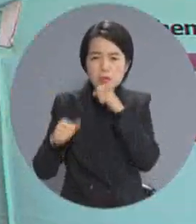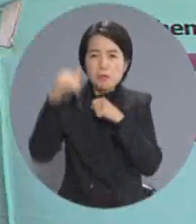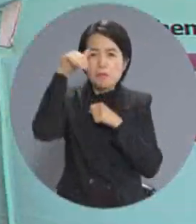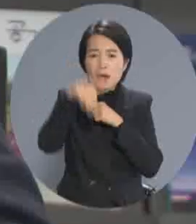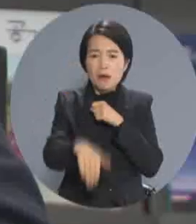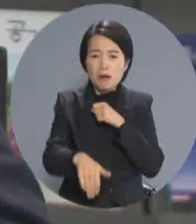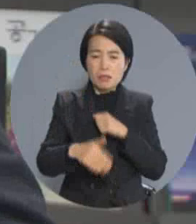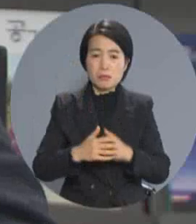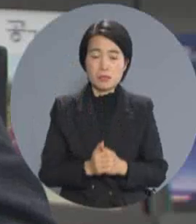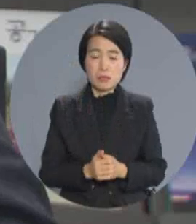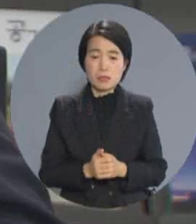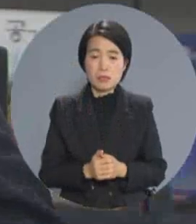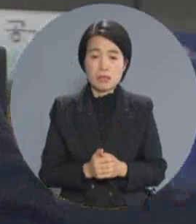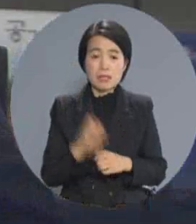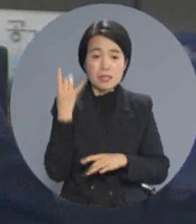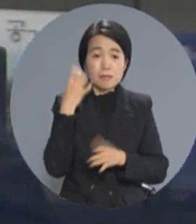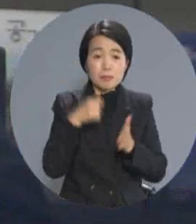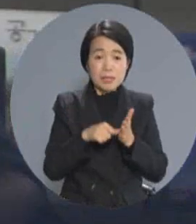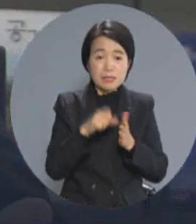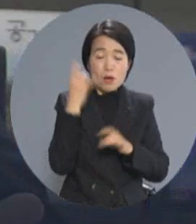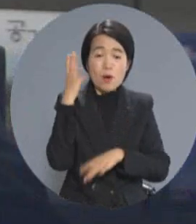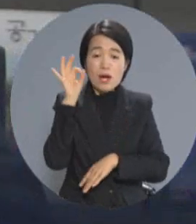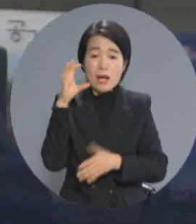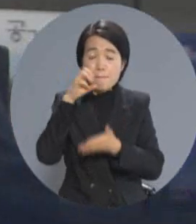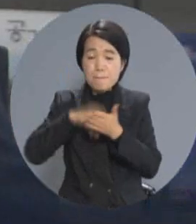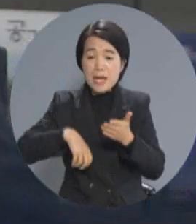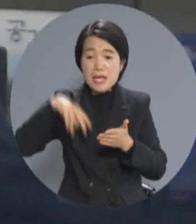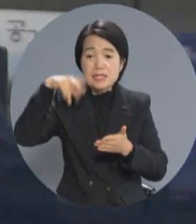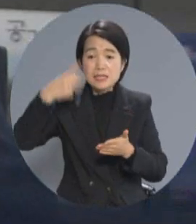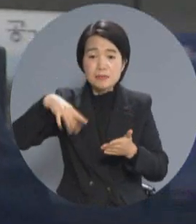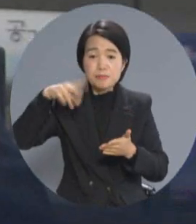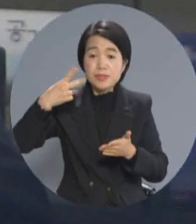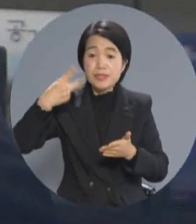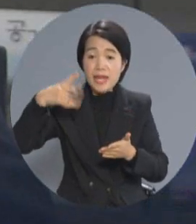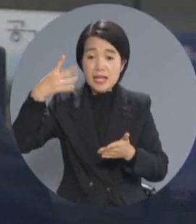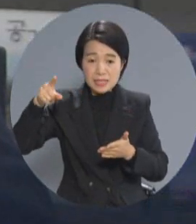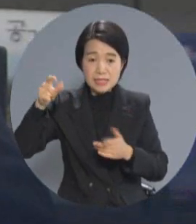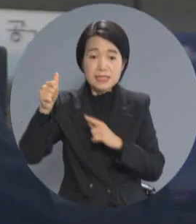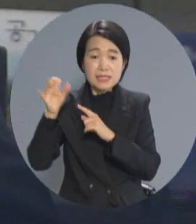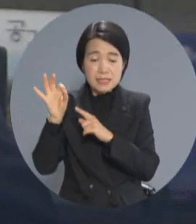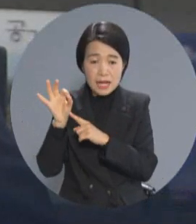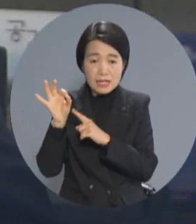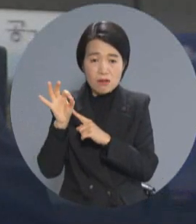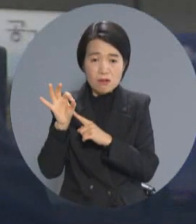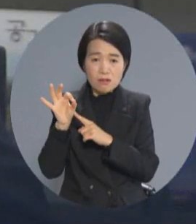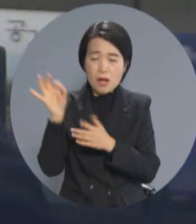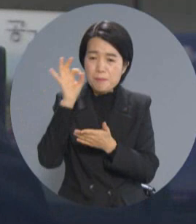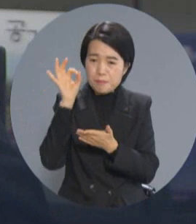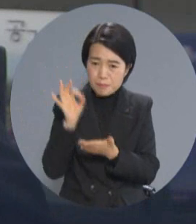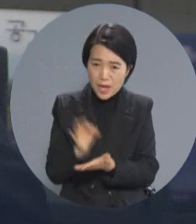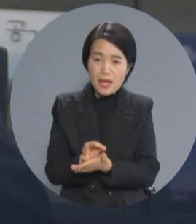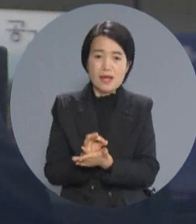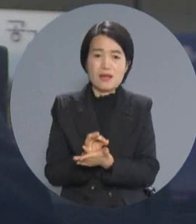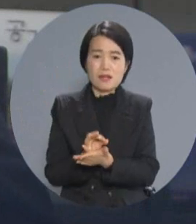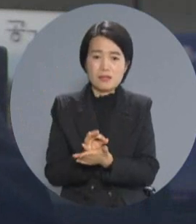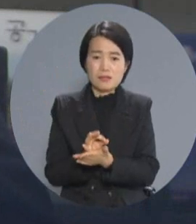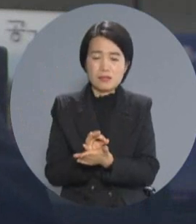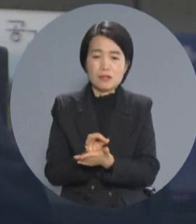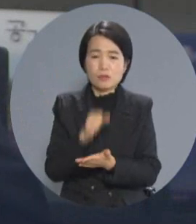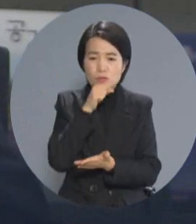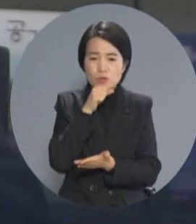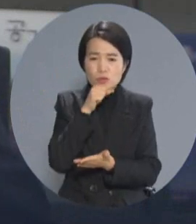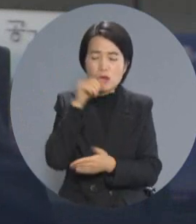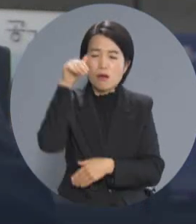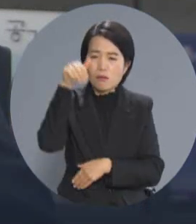겁니다. 그 제품가에서 원가를 뺀 그 차액, 그게 스프레드라고 하거든요. 그 가격을 굉장히 못 받고 있는 거죠.